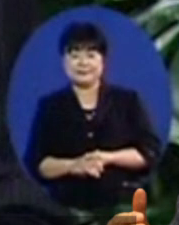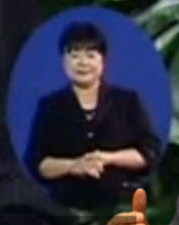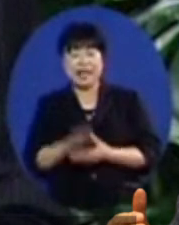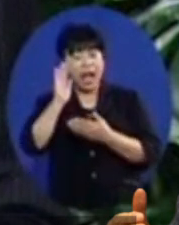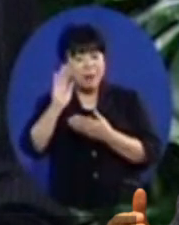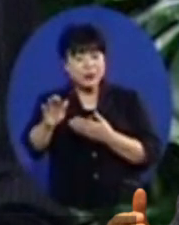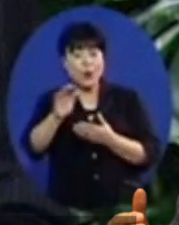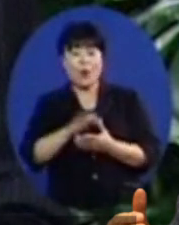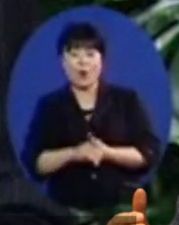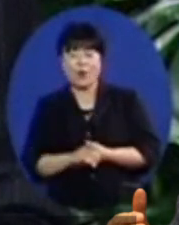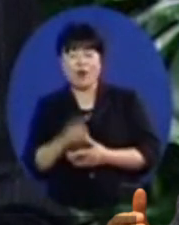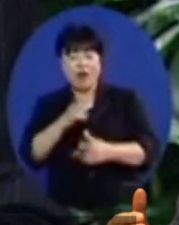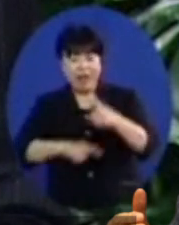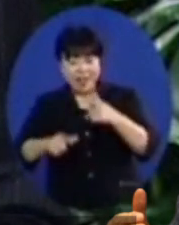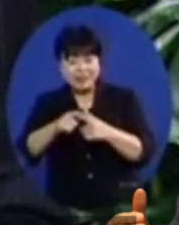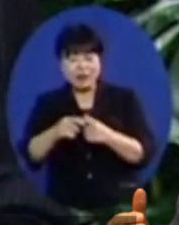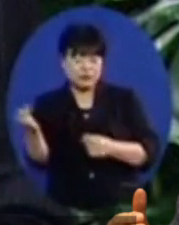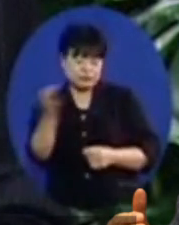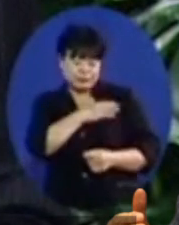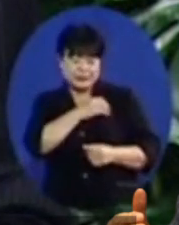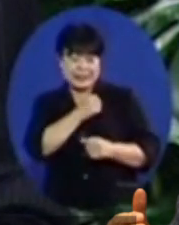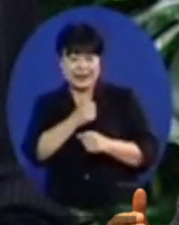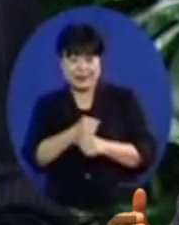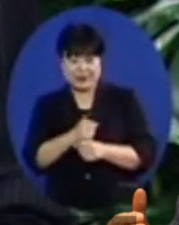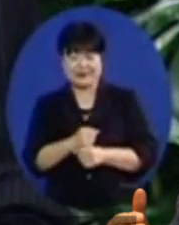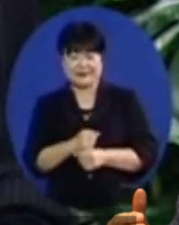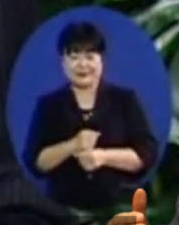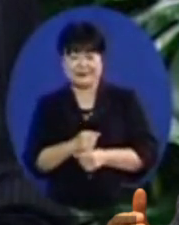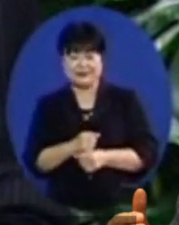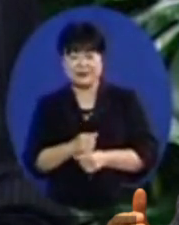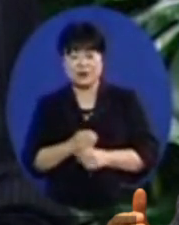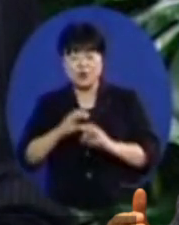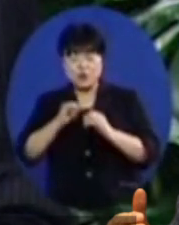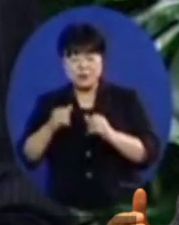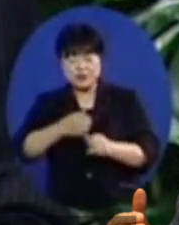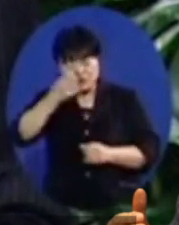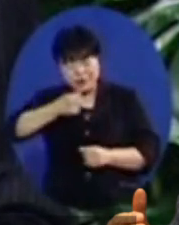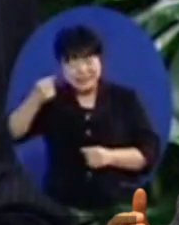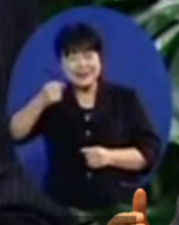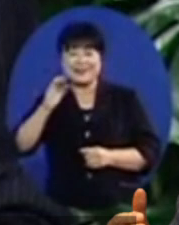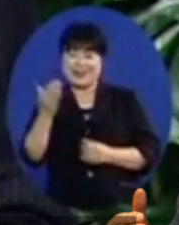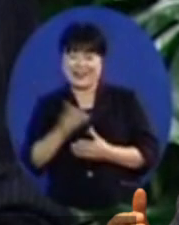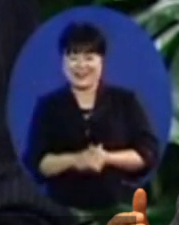앞으로 더 잘 살려면 국민들이 다 크게 꿈을 가져야 돼요.